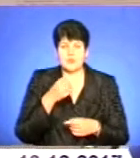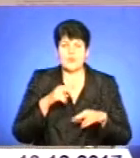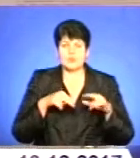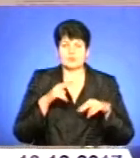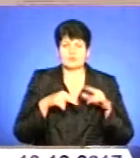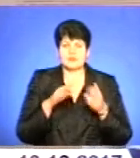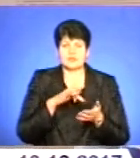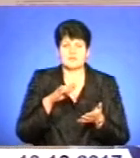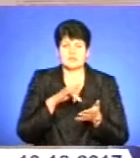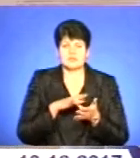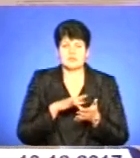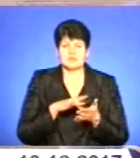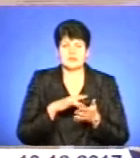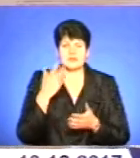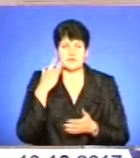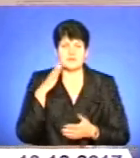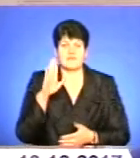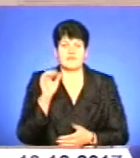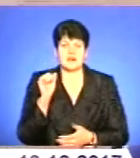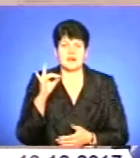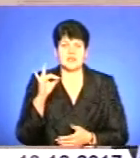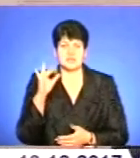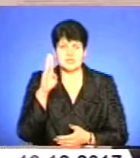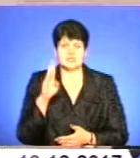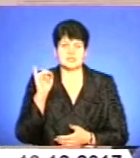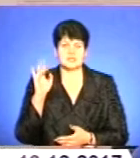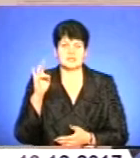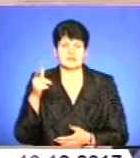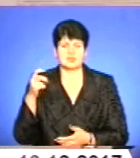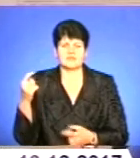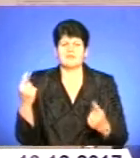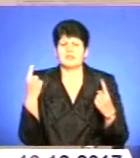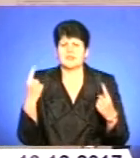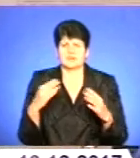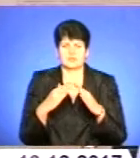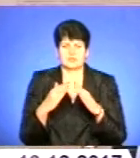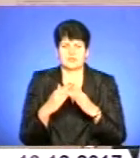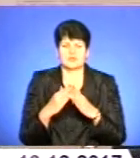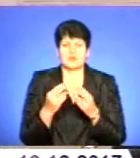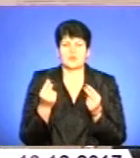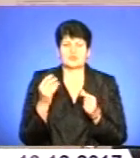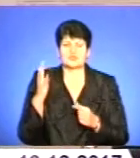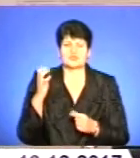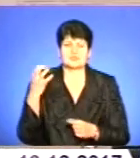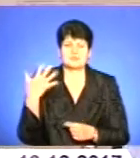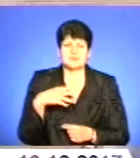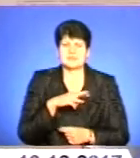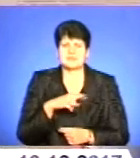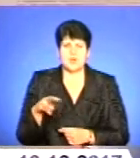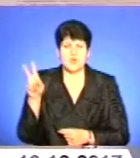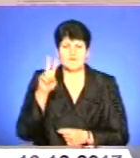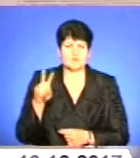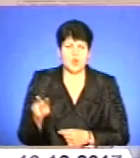побудували у столиці Америки, в Вашингтоні, величезне приміщення, величезний будинок, який коштував 450 мільйонів